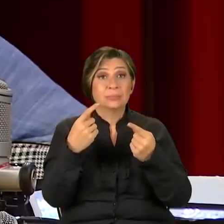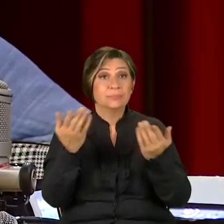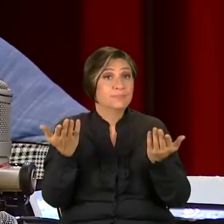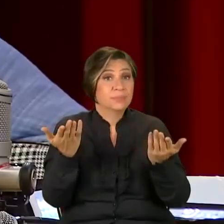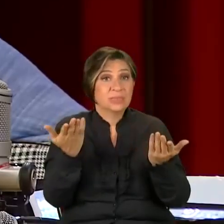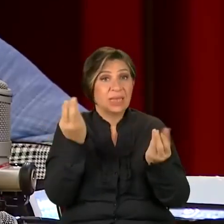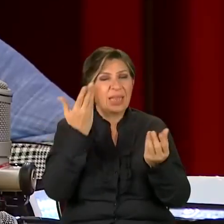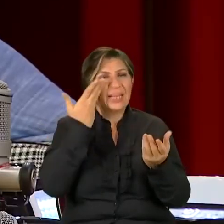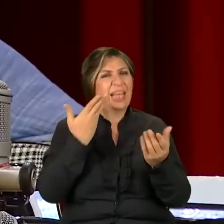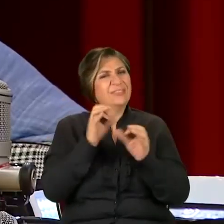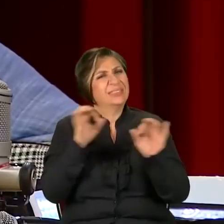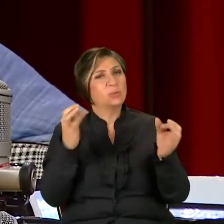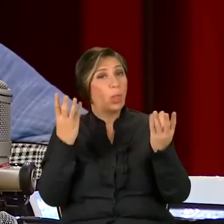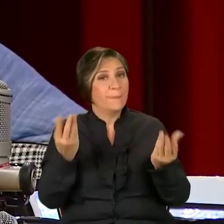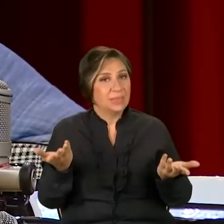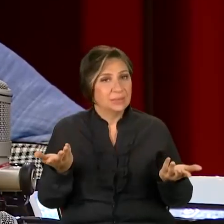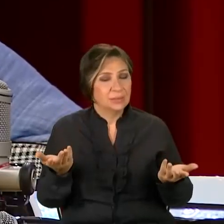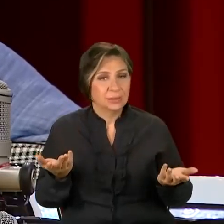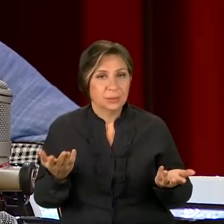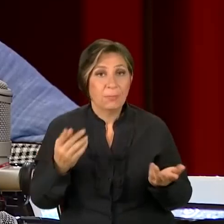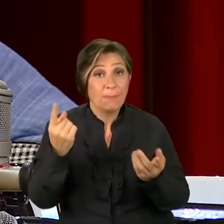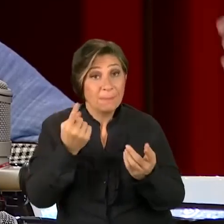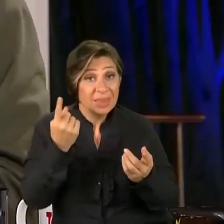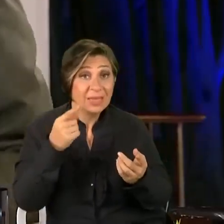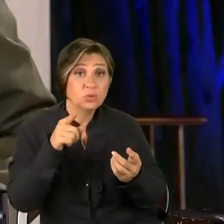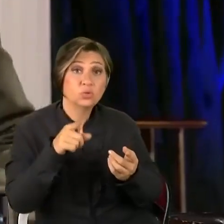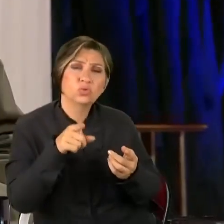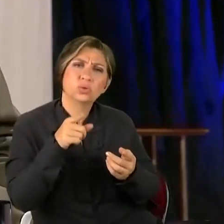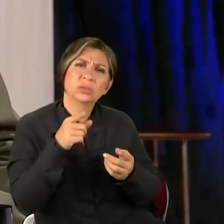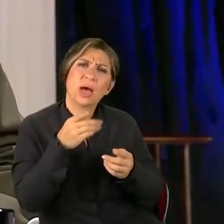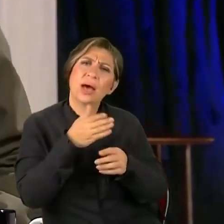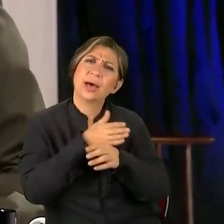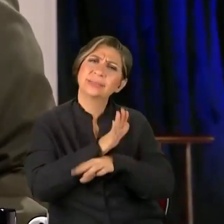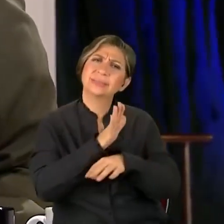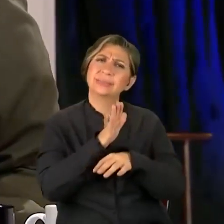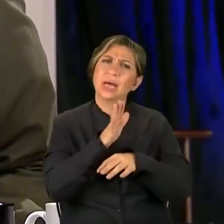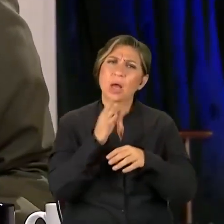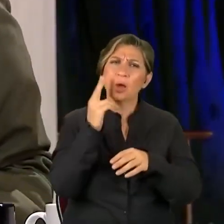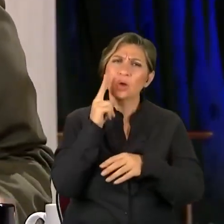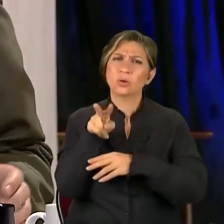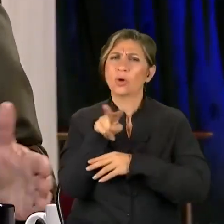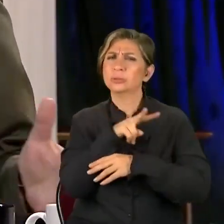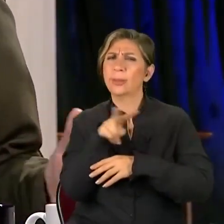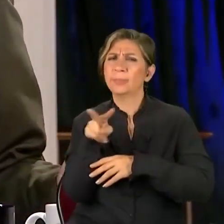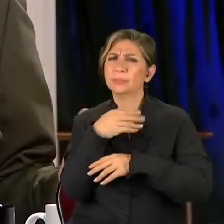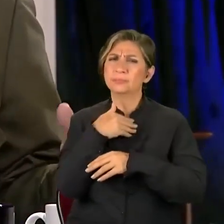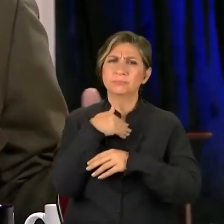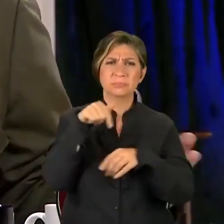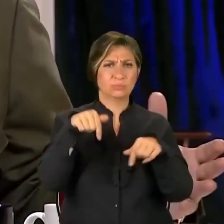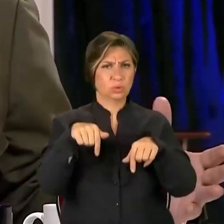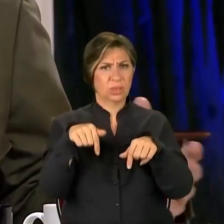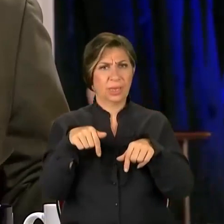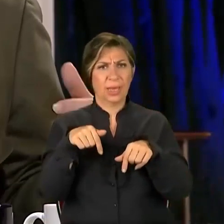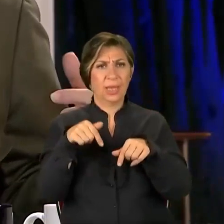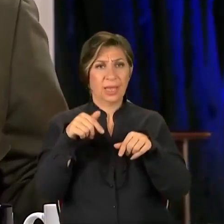ne kadar keyifsiz olabilir ki bir de bunu şurada Aslında gözlemledim Biz